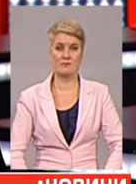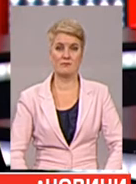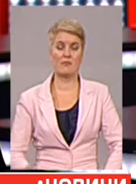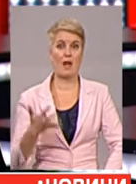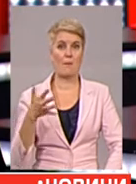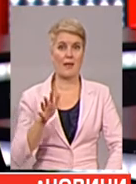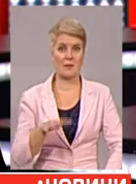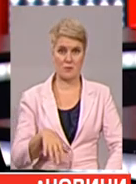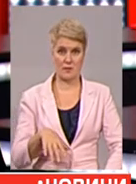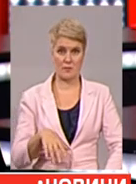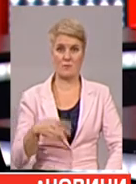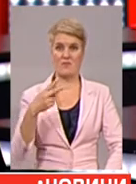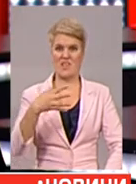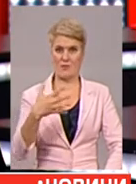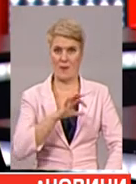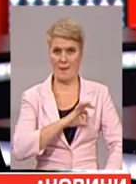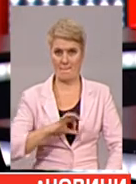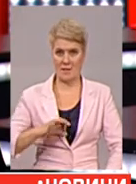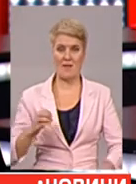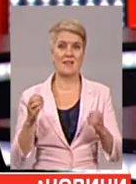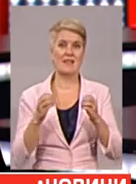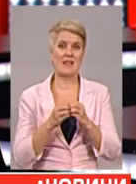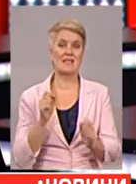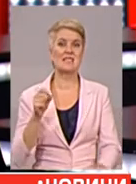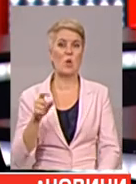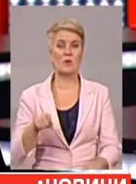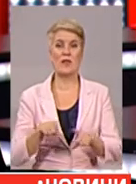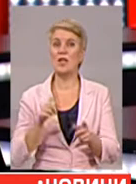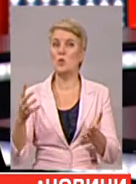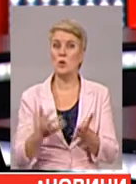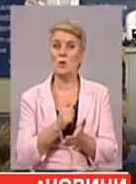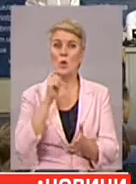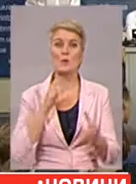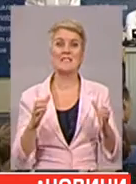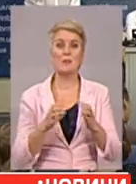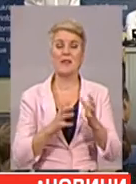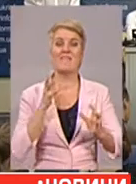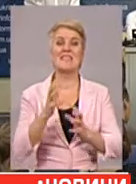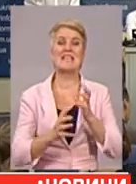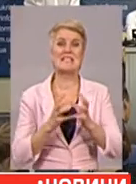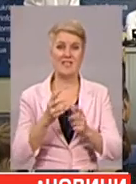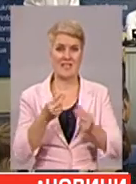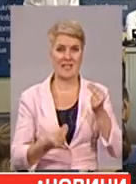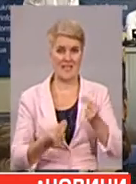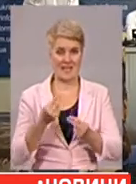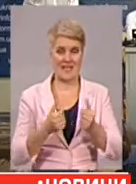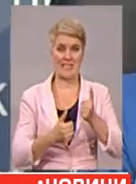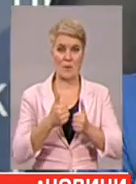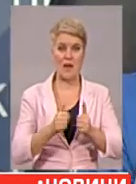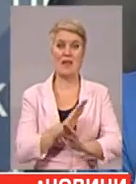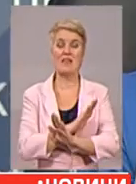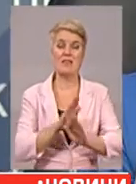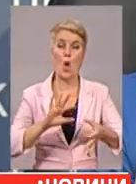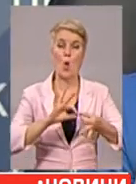П'яте місце, 25 медалей, 10 з яких золоті. Такі досягнення української збірної на Всесвітніх іграх. Змагання з неолімпійських видів